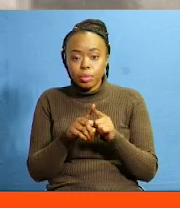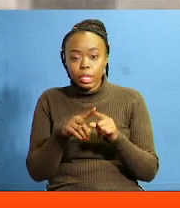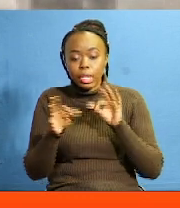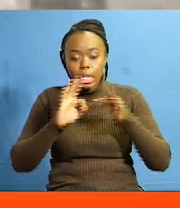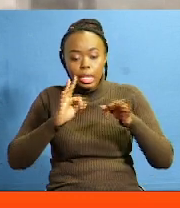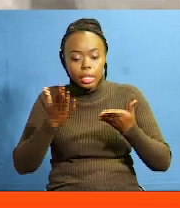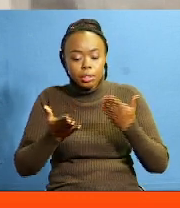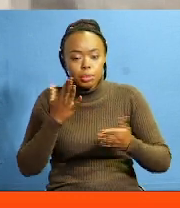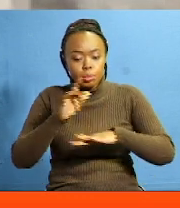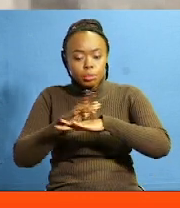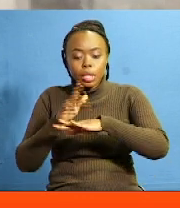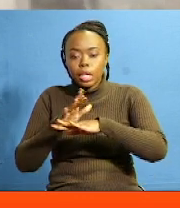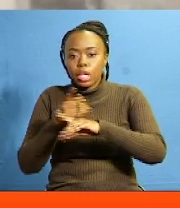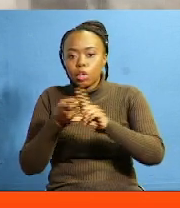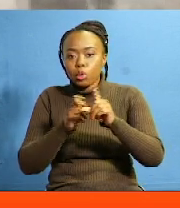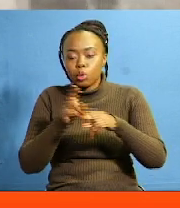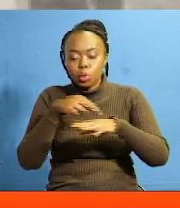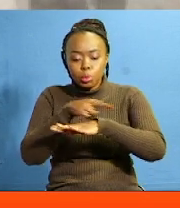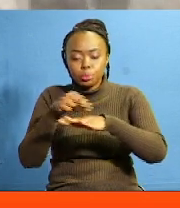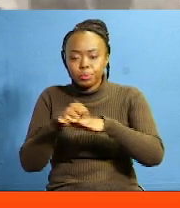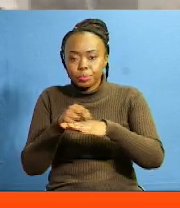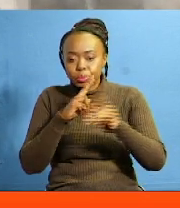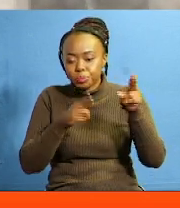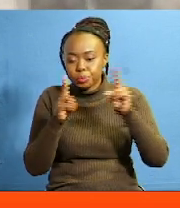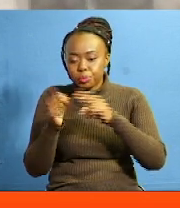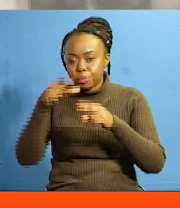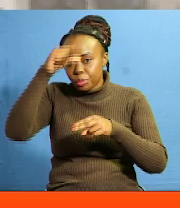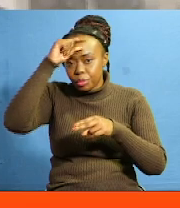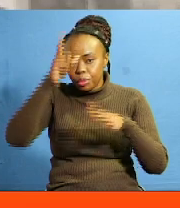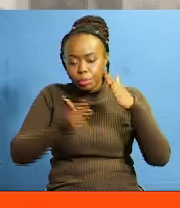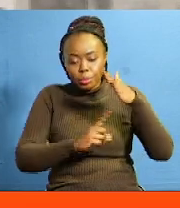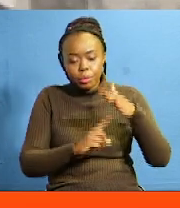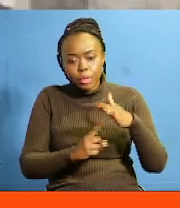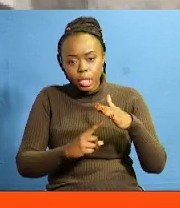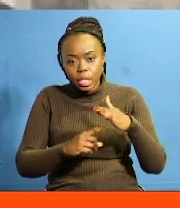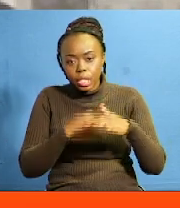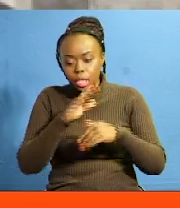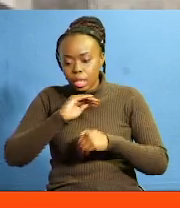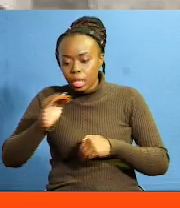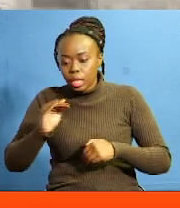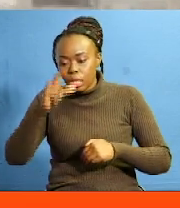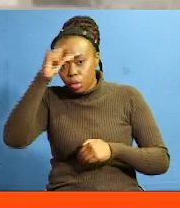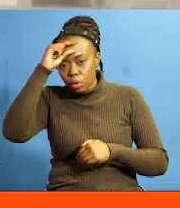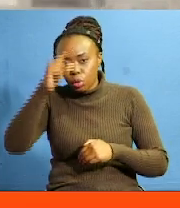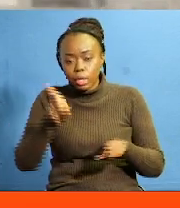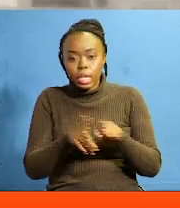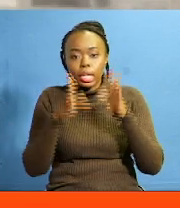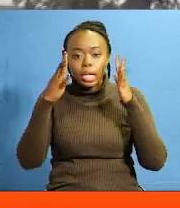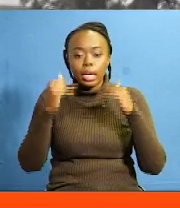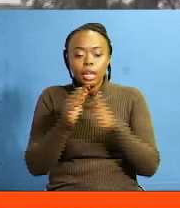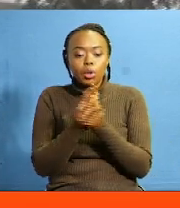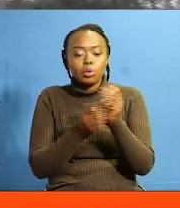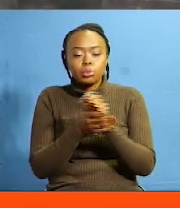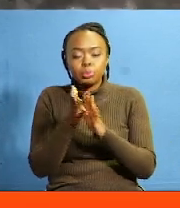Tutashauriana kati ya national government, wizara zinazohusika na county government, tutapata